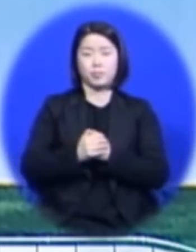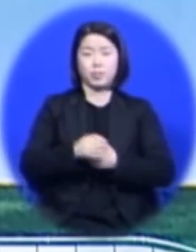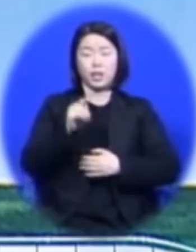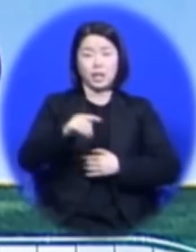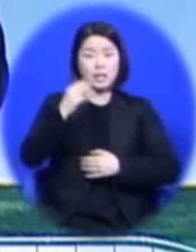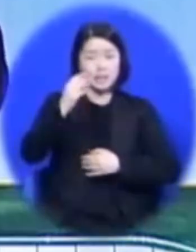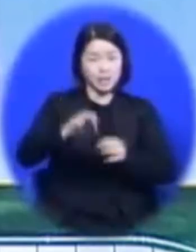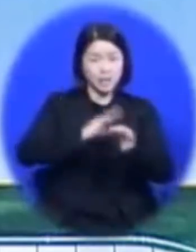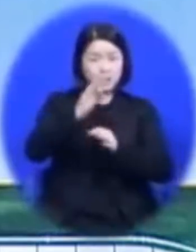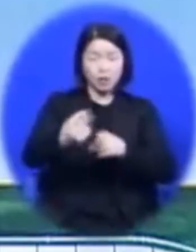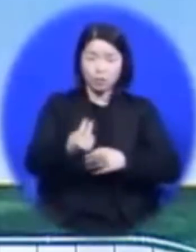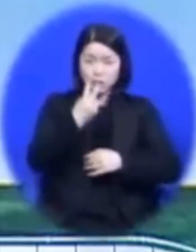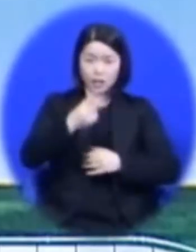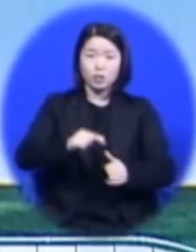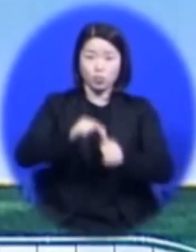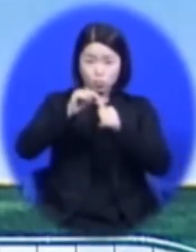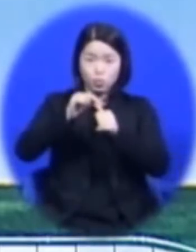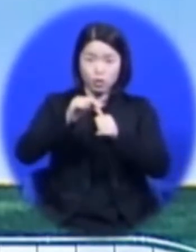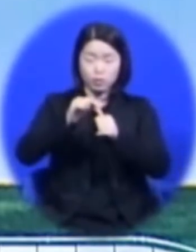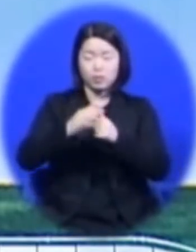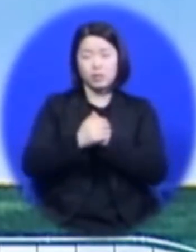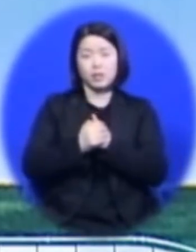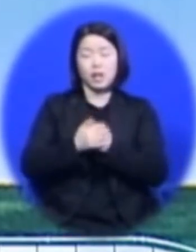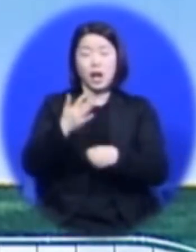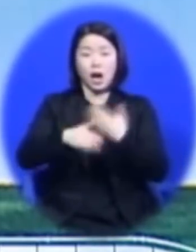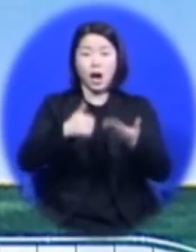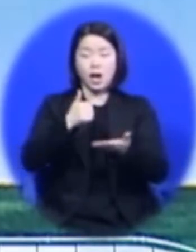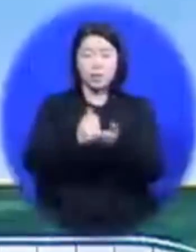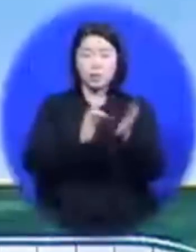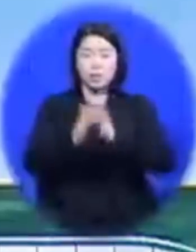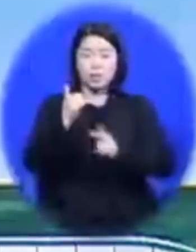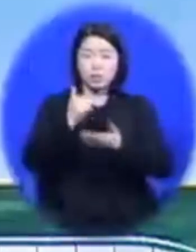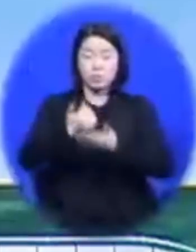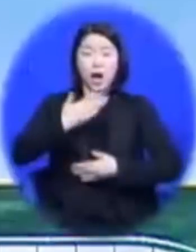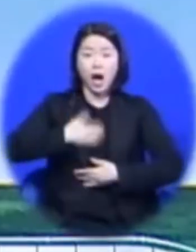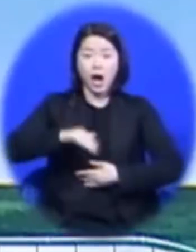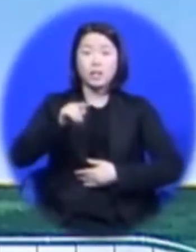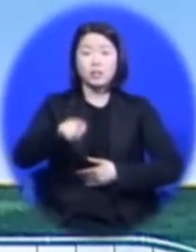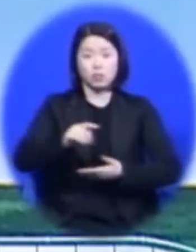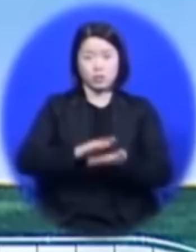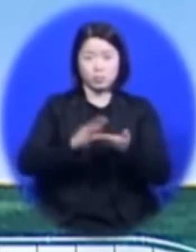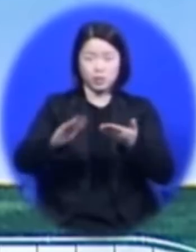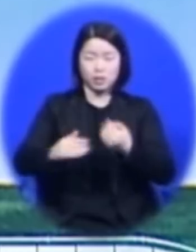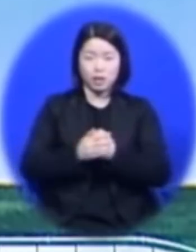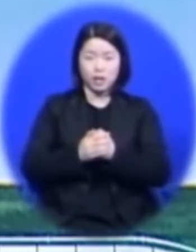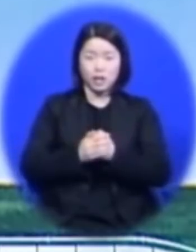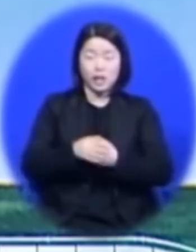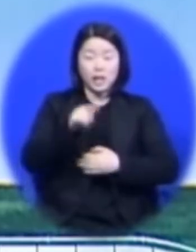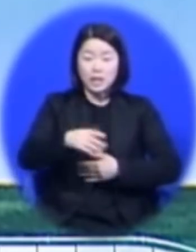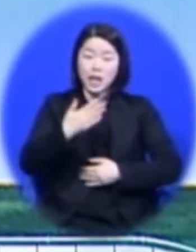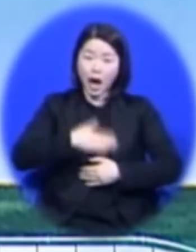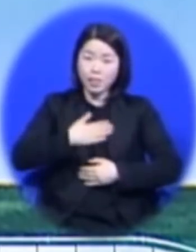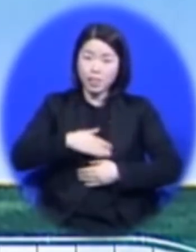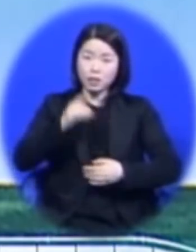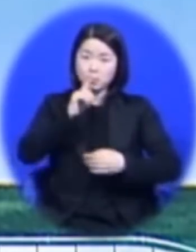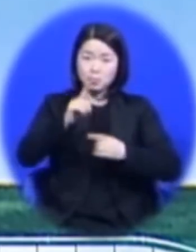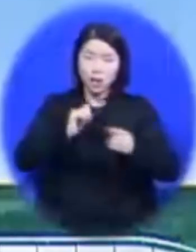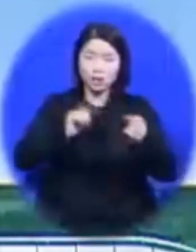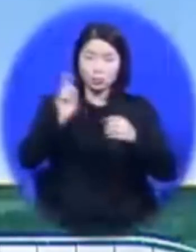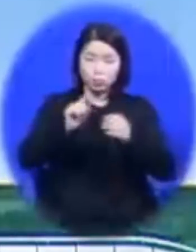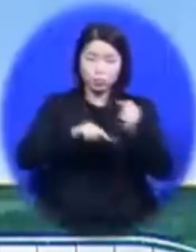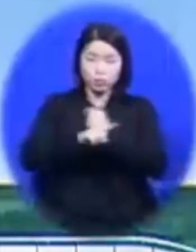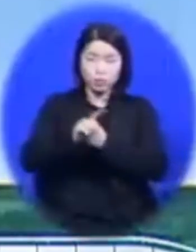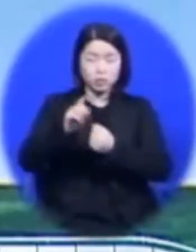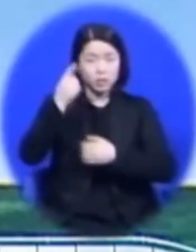영생 구원 은 하나님과 예수님을 아는 것이래요 그렇지 않다는 말은 우리가